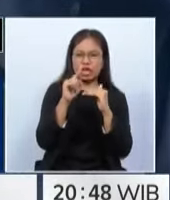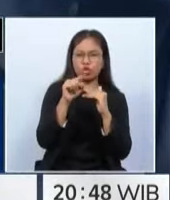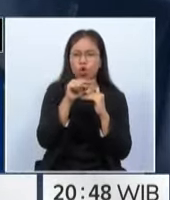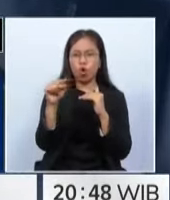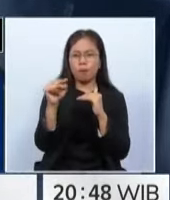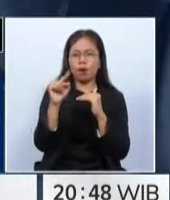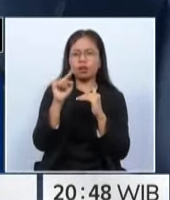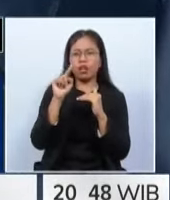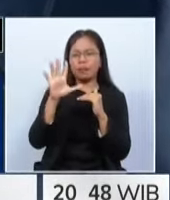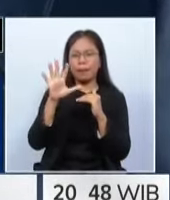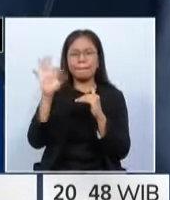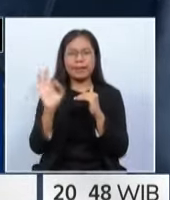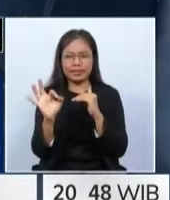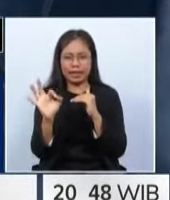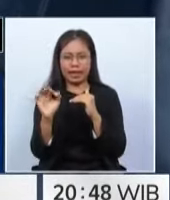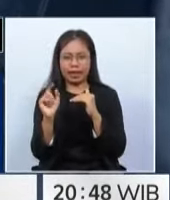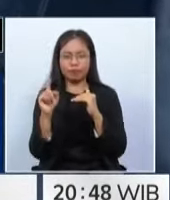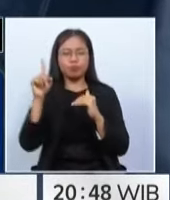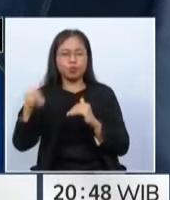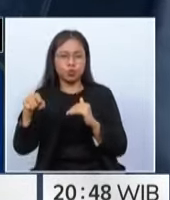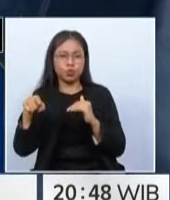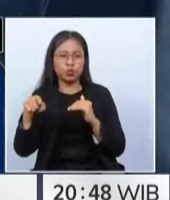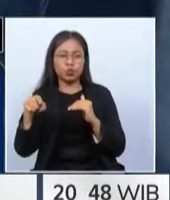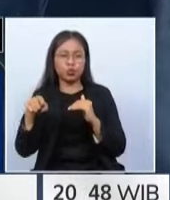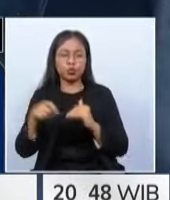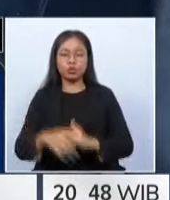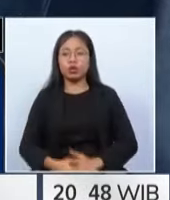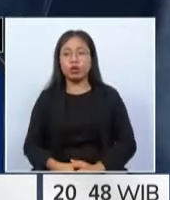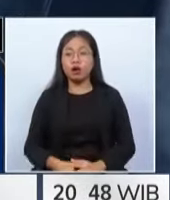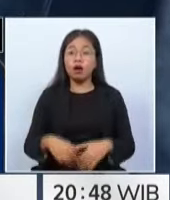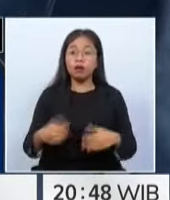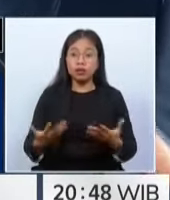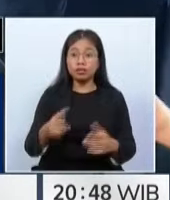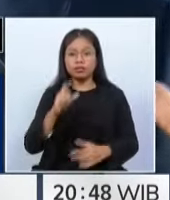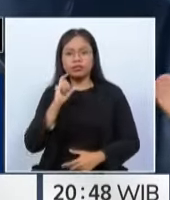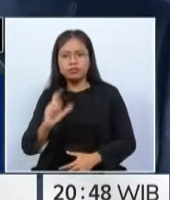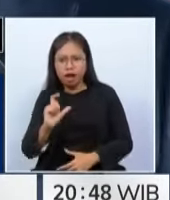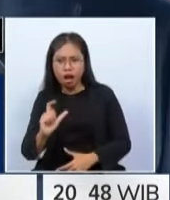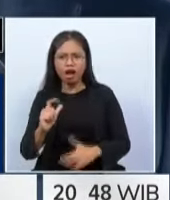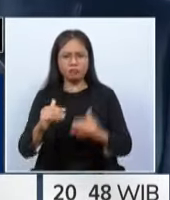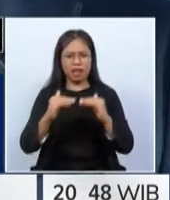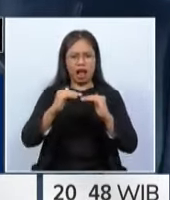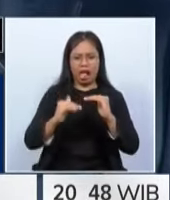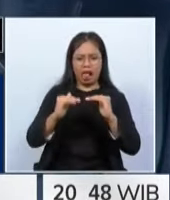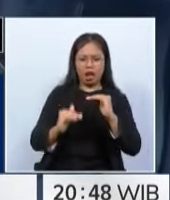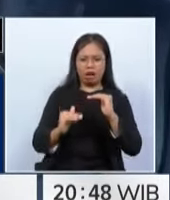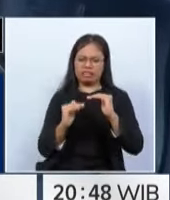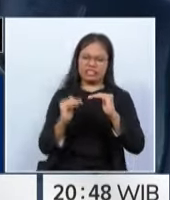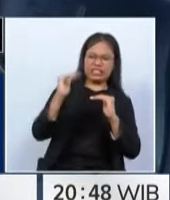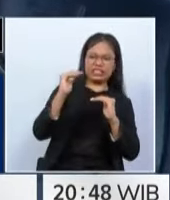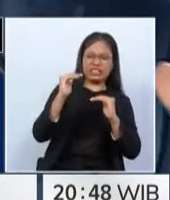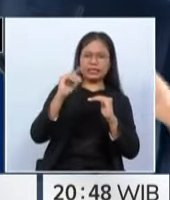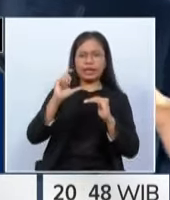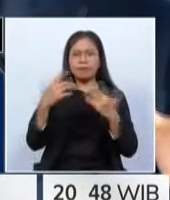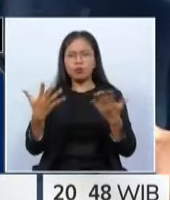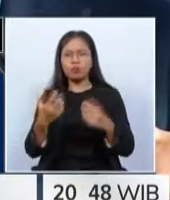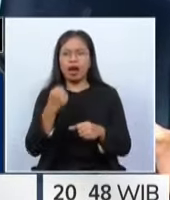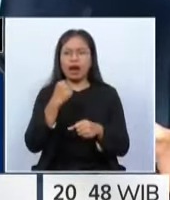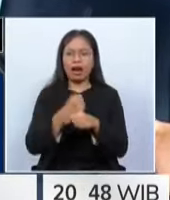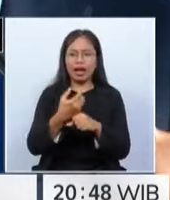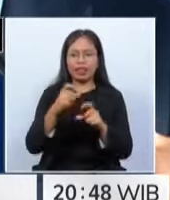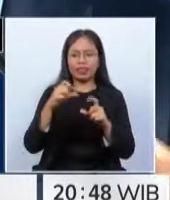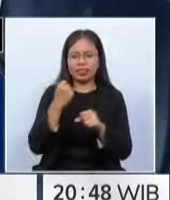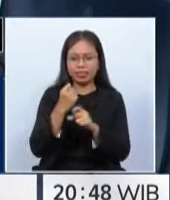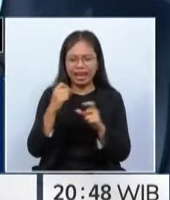butuhkan dan untuk itu maka kita harus memperbesar GDP kita memperbesar APBN